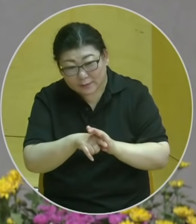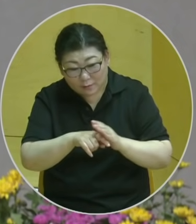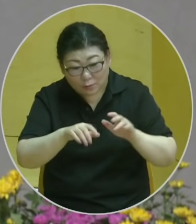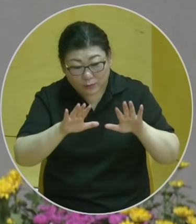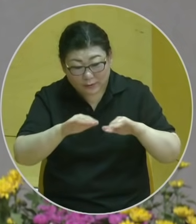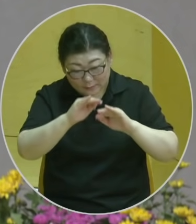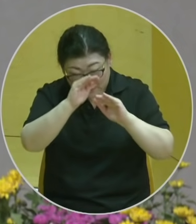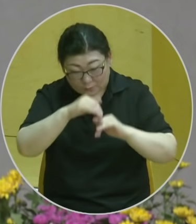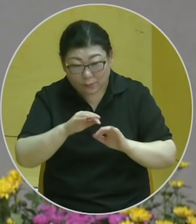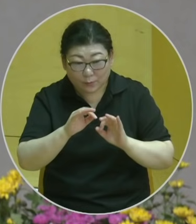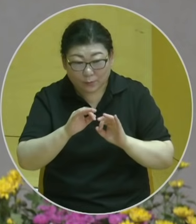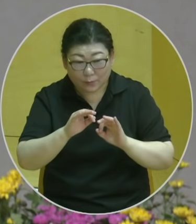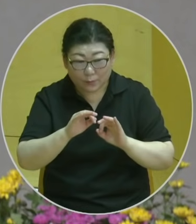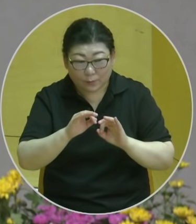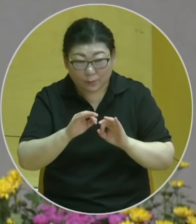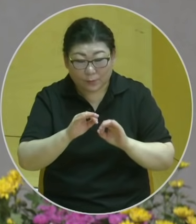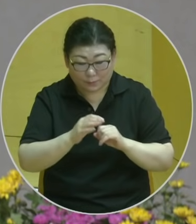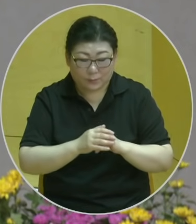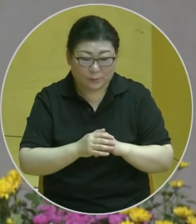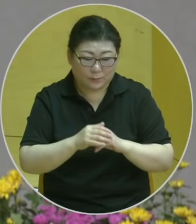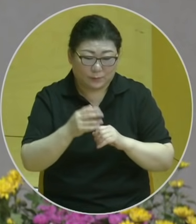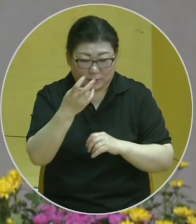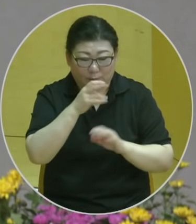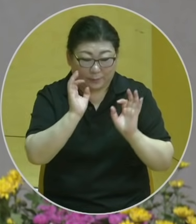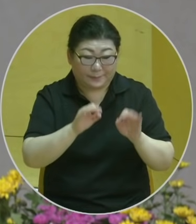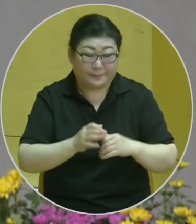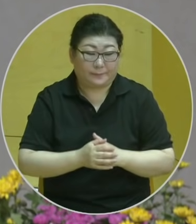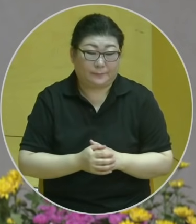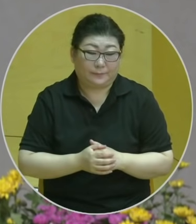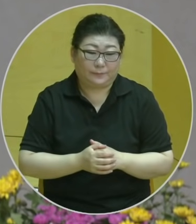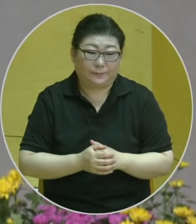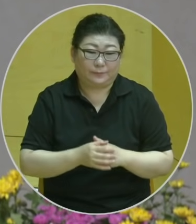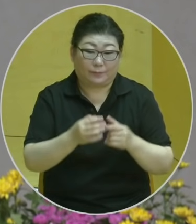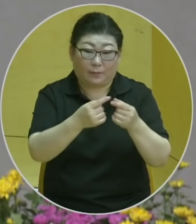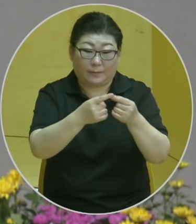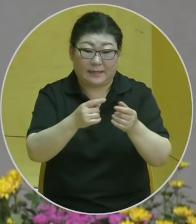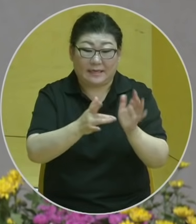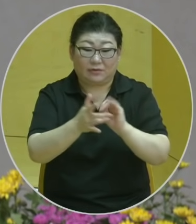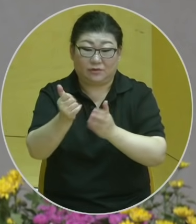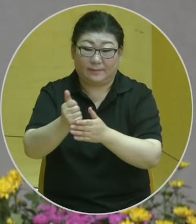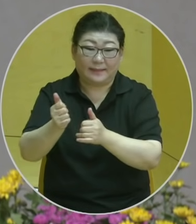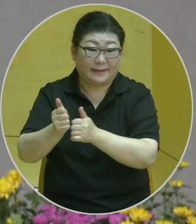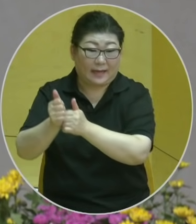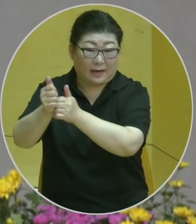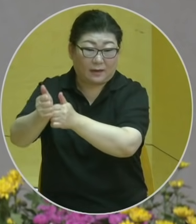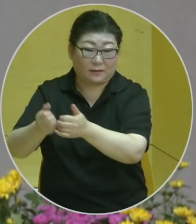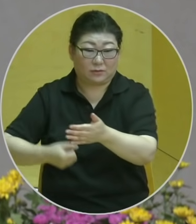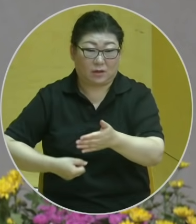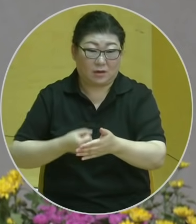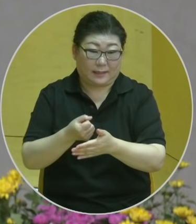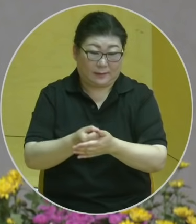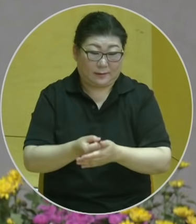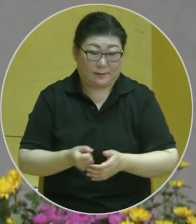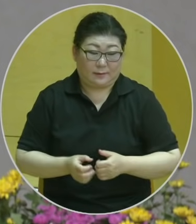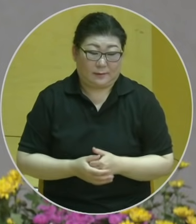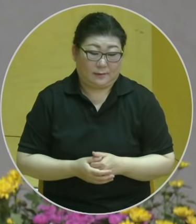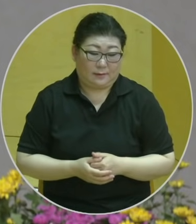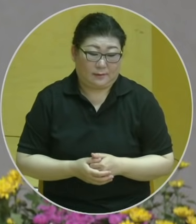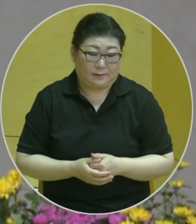결단하는 계기가 되기를 바랍니다. 첫 번째로 마태는 예수님을 따라가기로 결단하였던